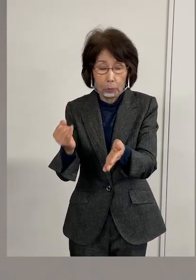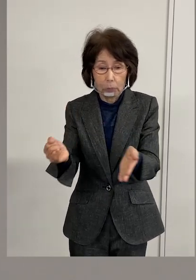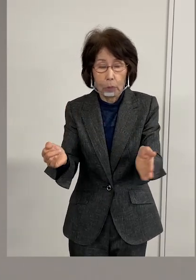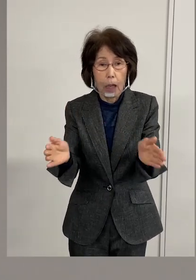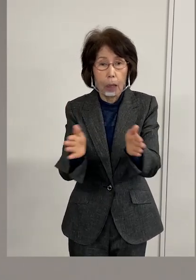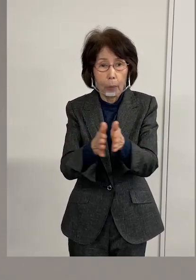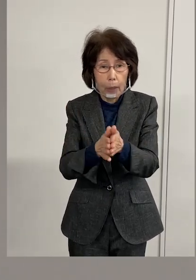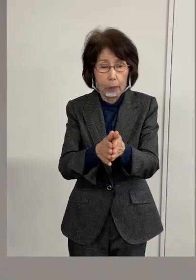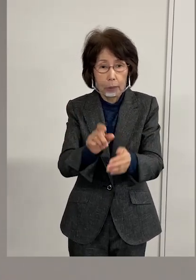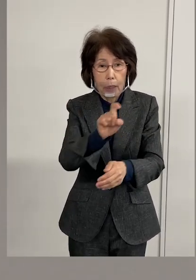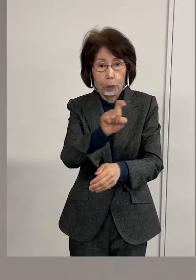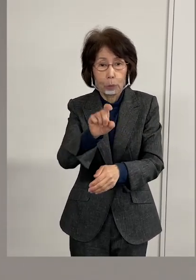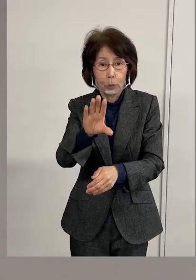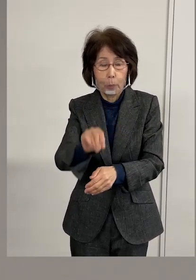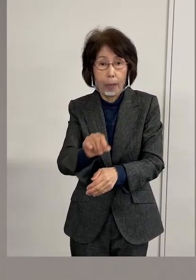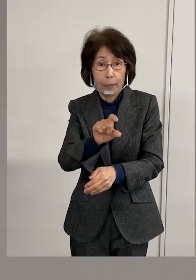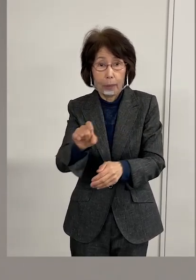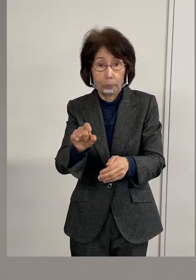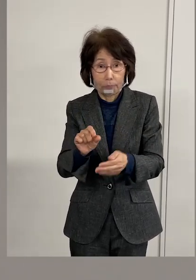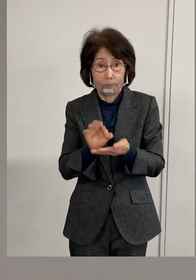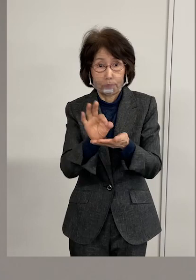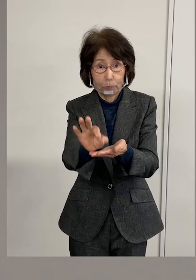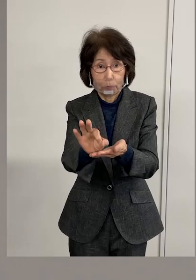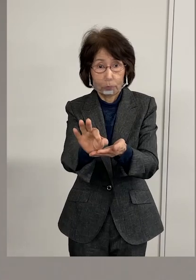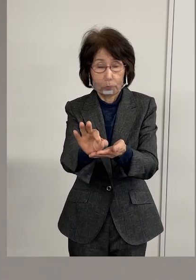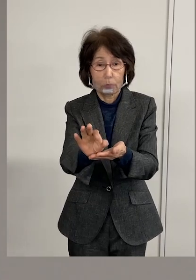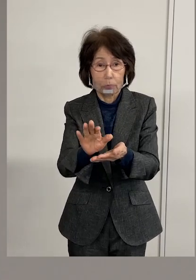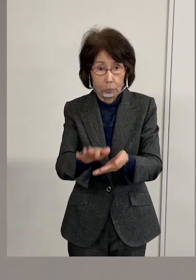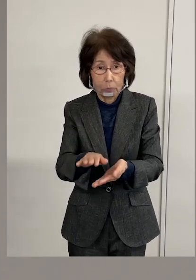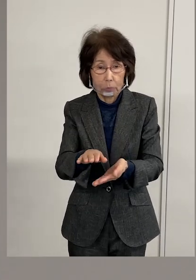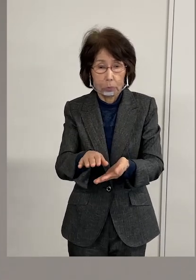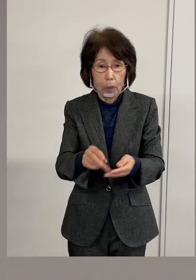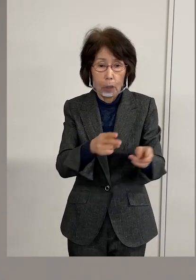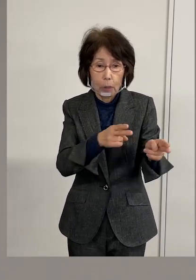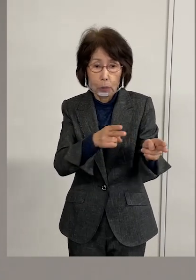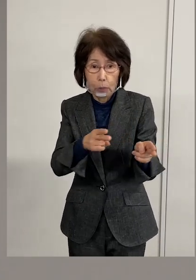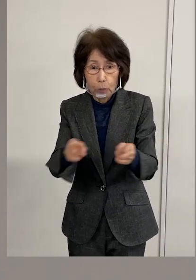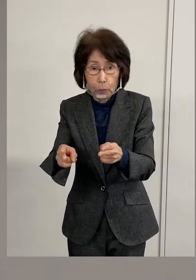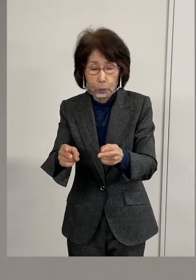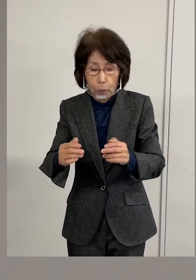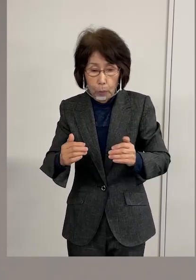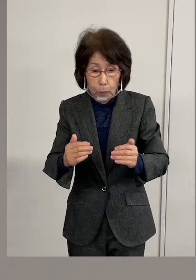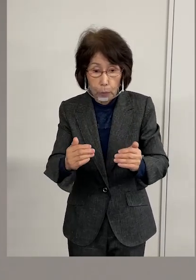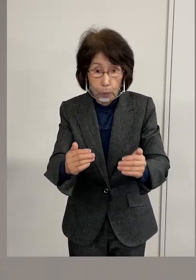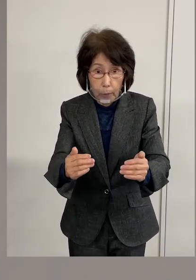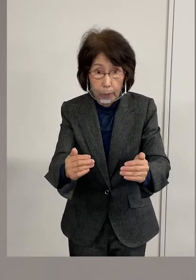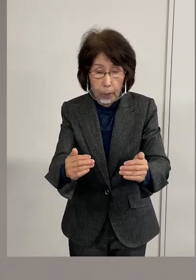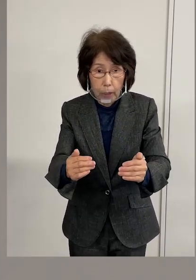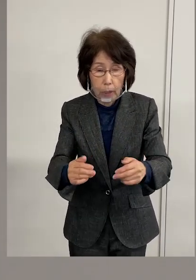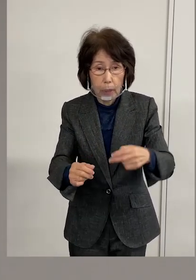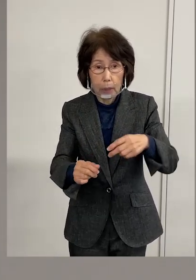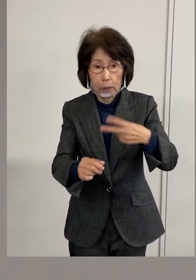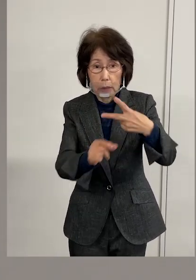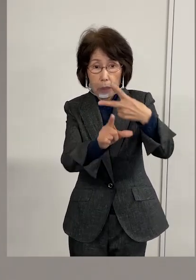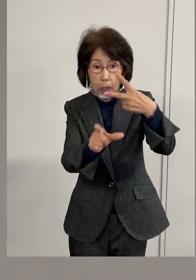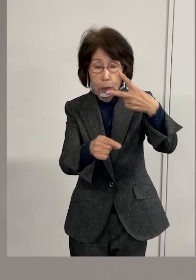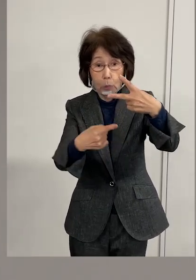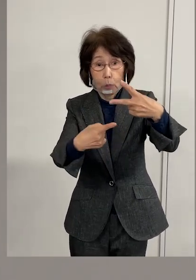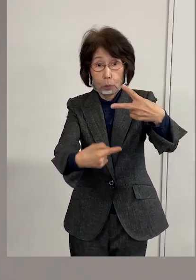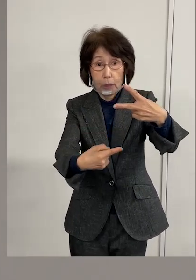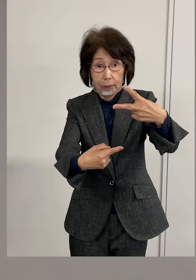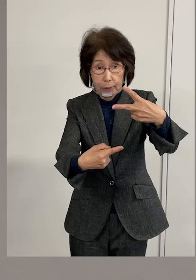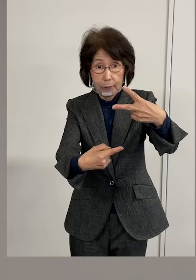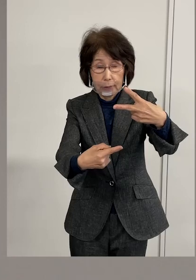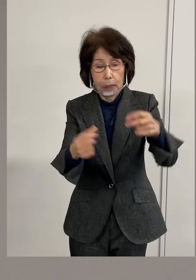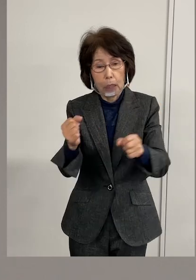万円の給付になるんですが、準備を進めてきておりますので、2月1日からですね、まあ、